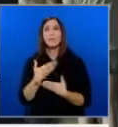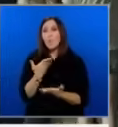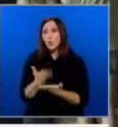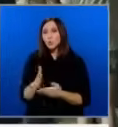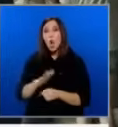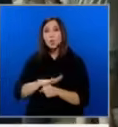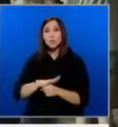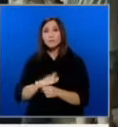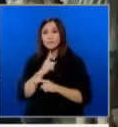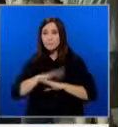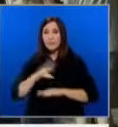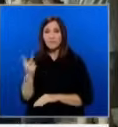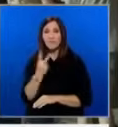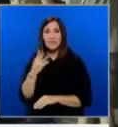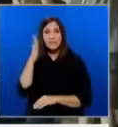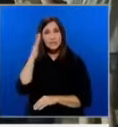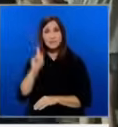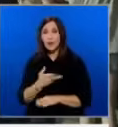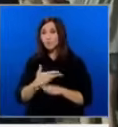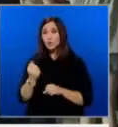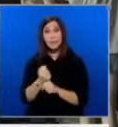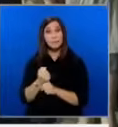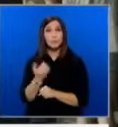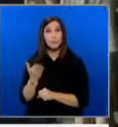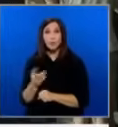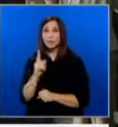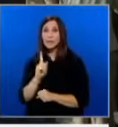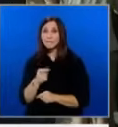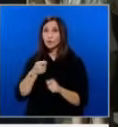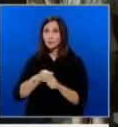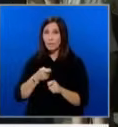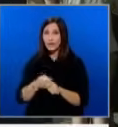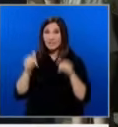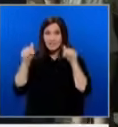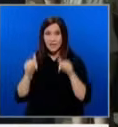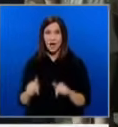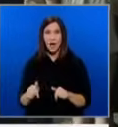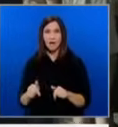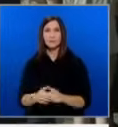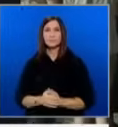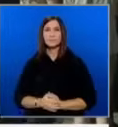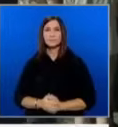основите за примирие и двете страни трябва да продължат работа по него. И трябва да го направят сега.